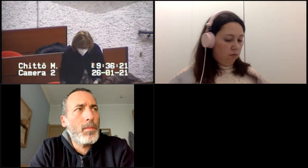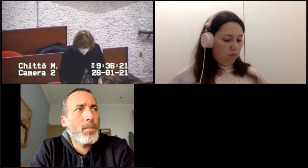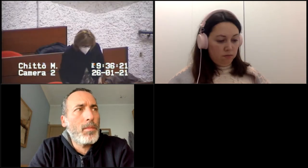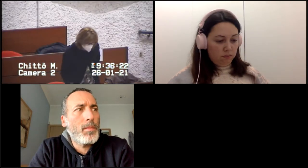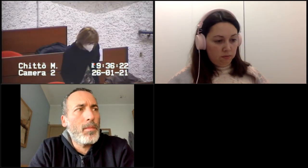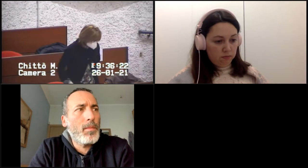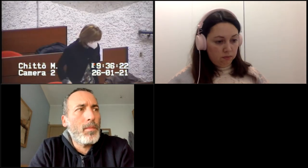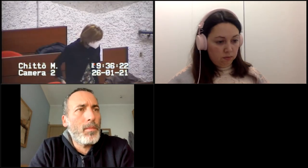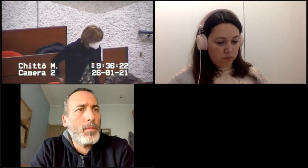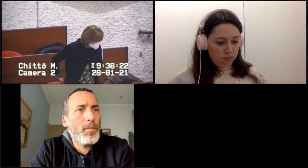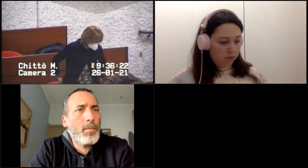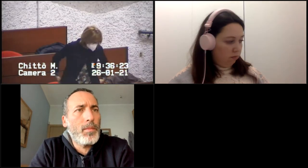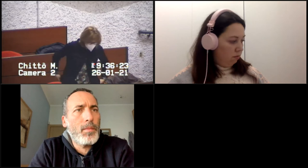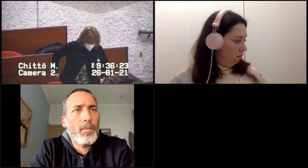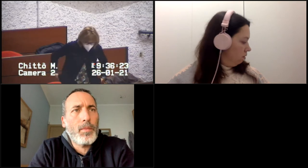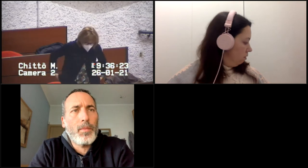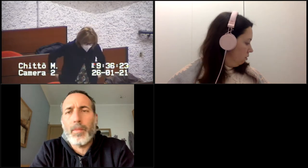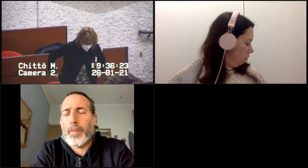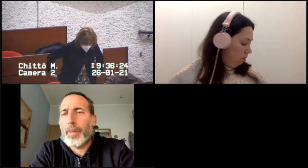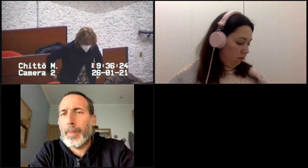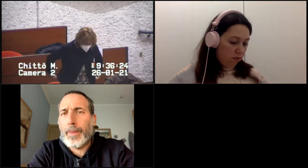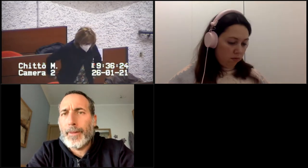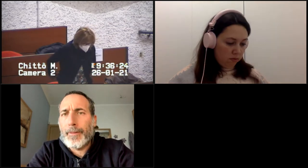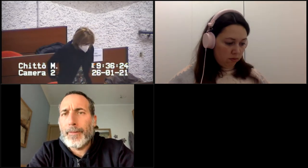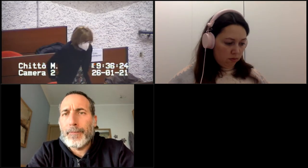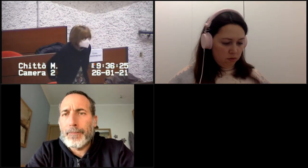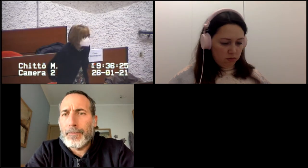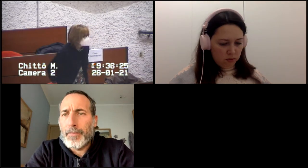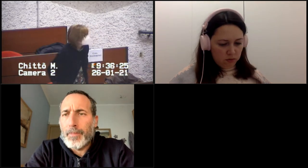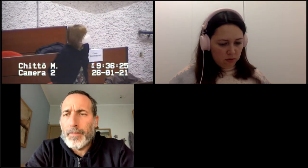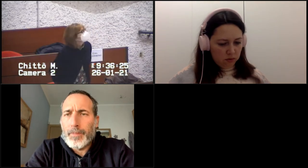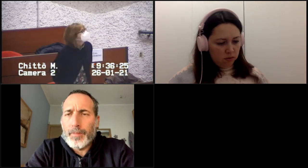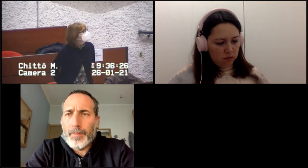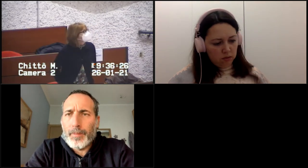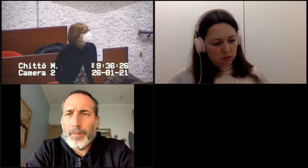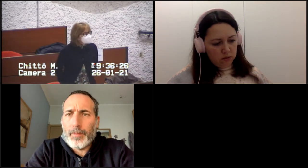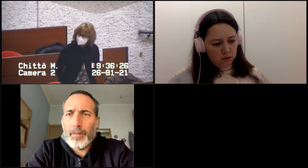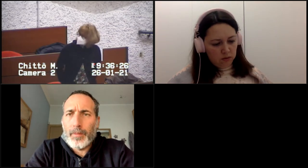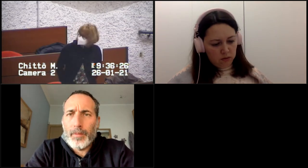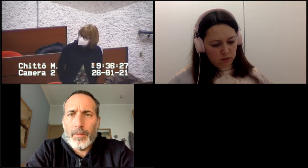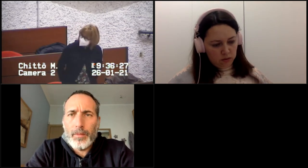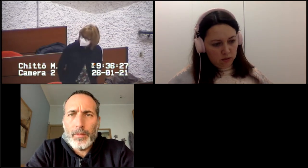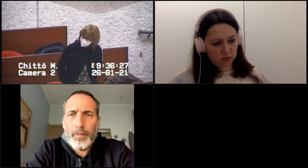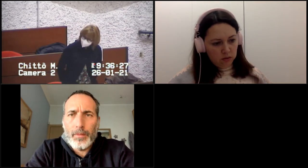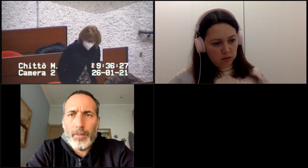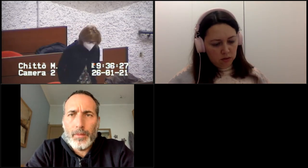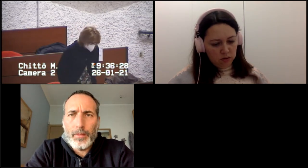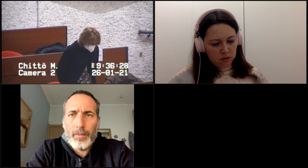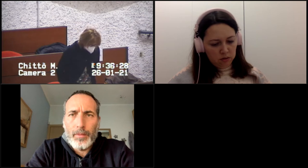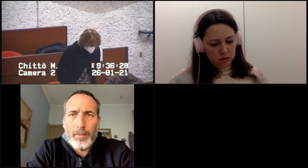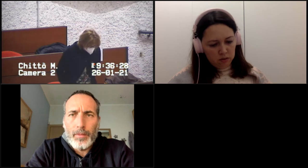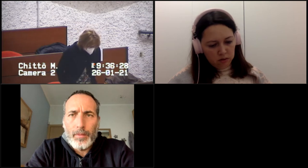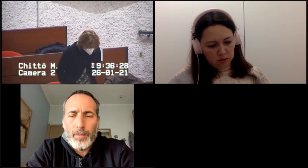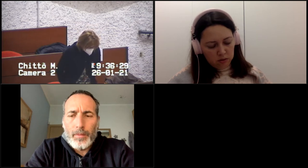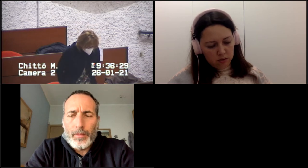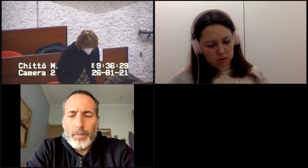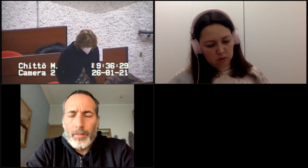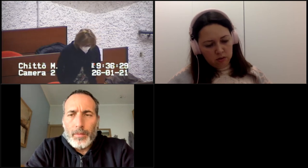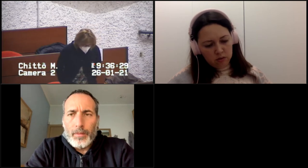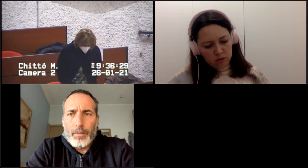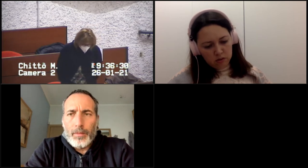Grazie Presidente. Anche questa seconda delibera, come diceva adesso